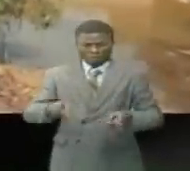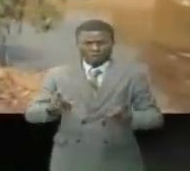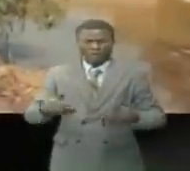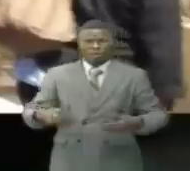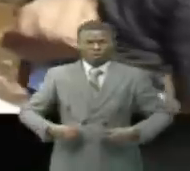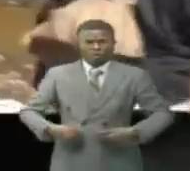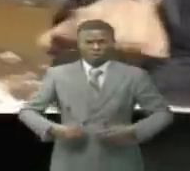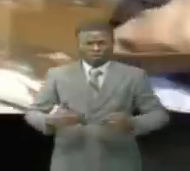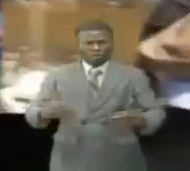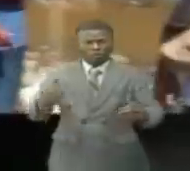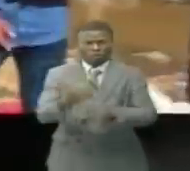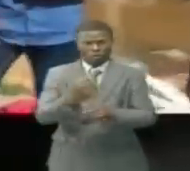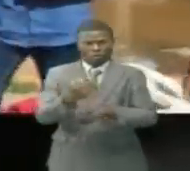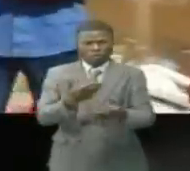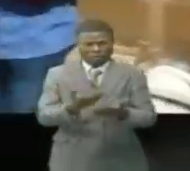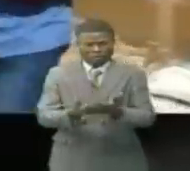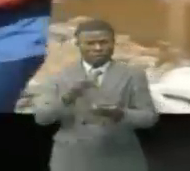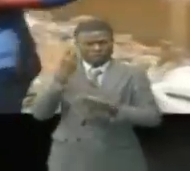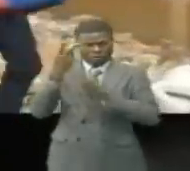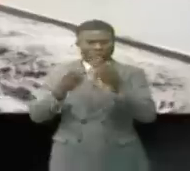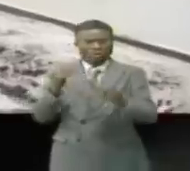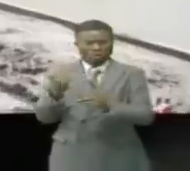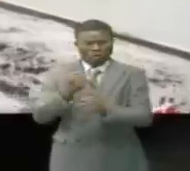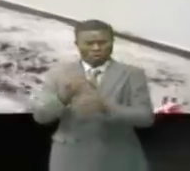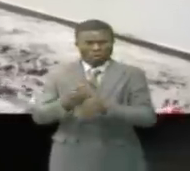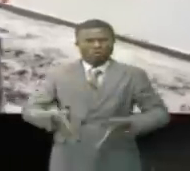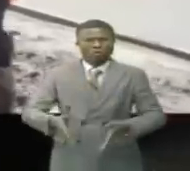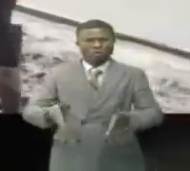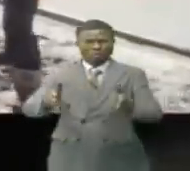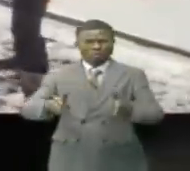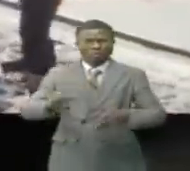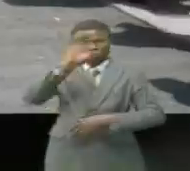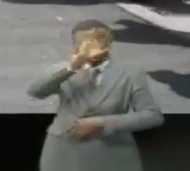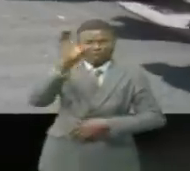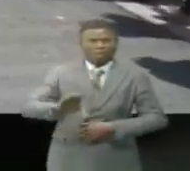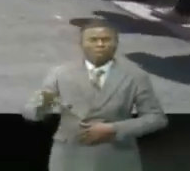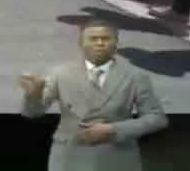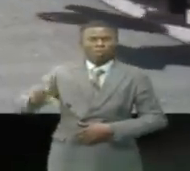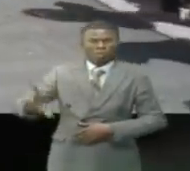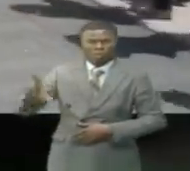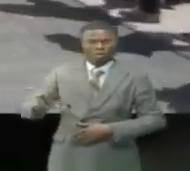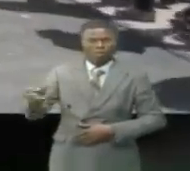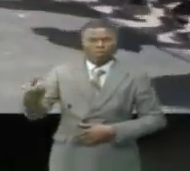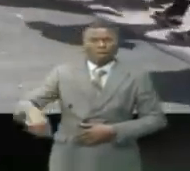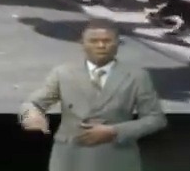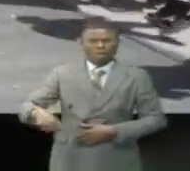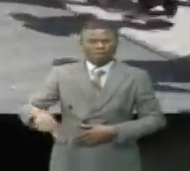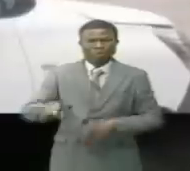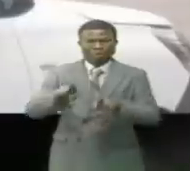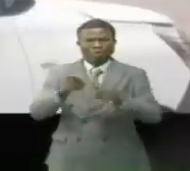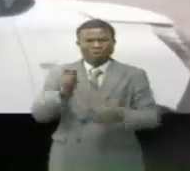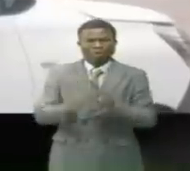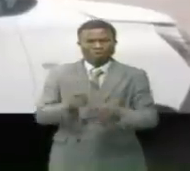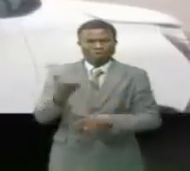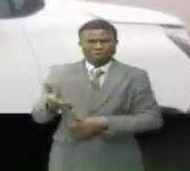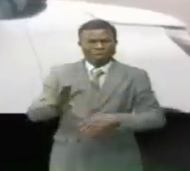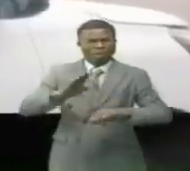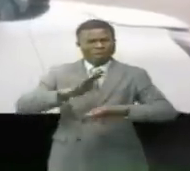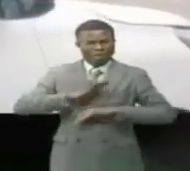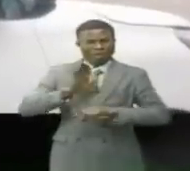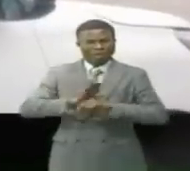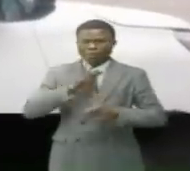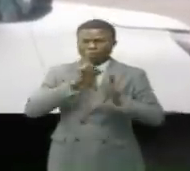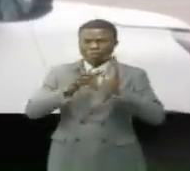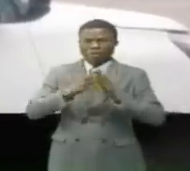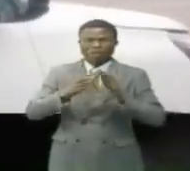de poursuivre leur démarche d'inspecter les travaux routiers de la commune de Limété, Lemba et Matete. Très satisfait